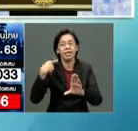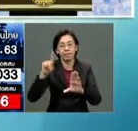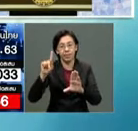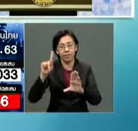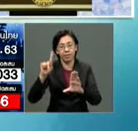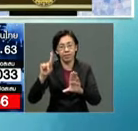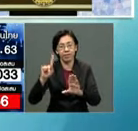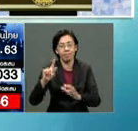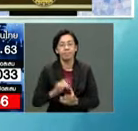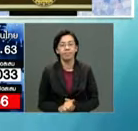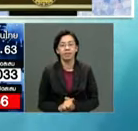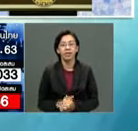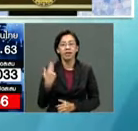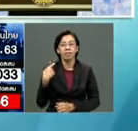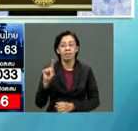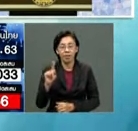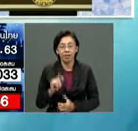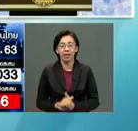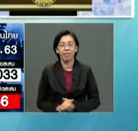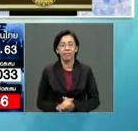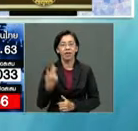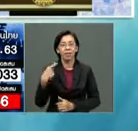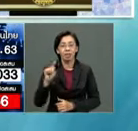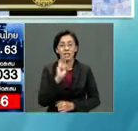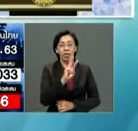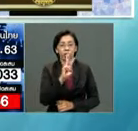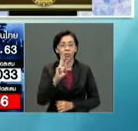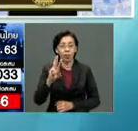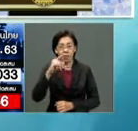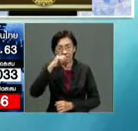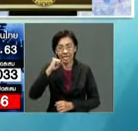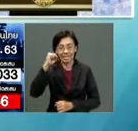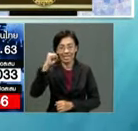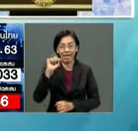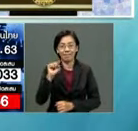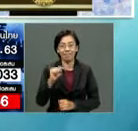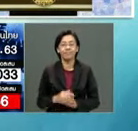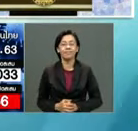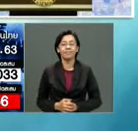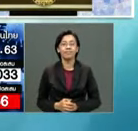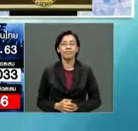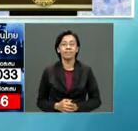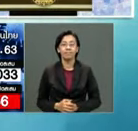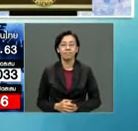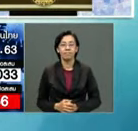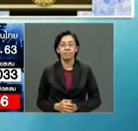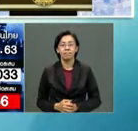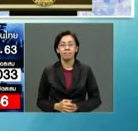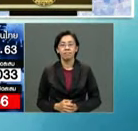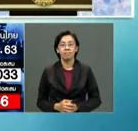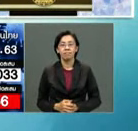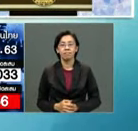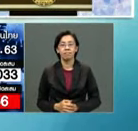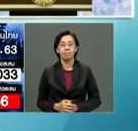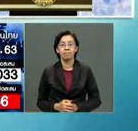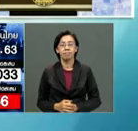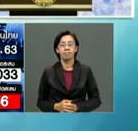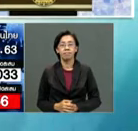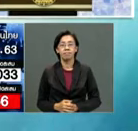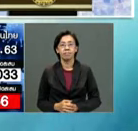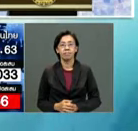แอปประทานโทษจากแพลตฟอร์มไทยชนะนี้อ่ะคราวนี้มาพูดถึงเรื่องของทางด้านกลุ่ม